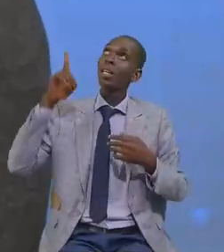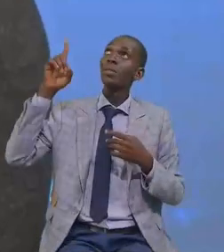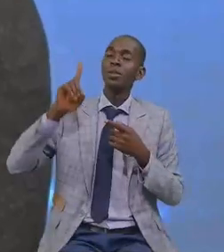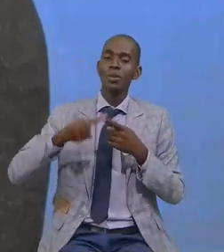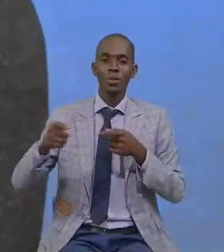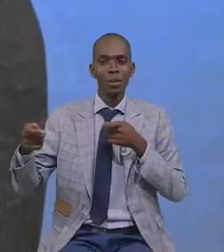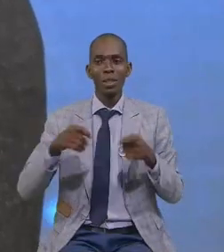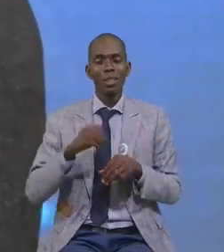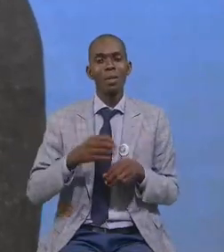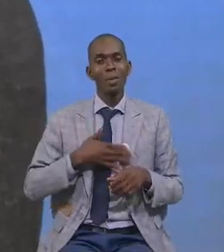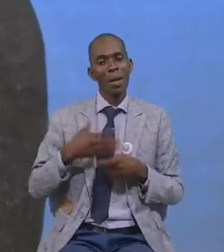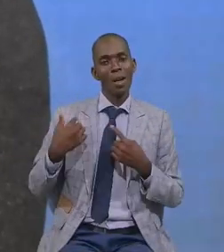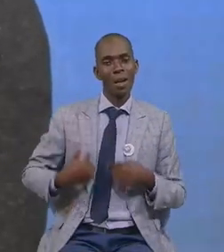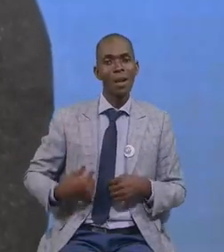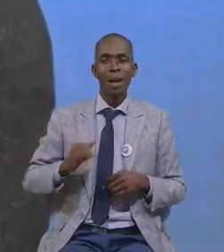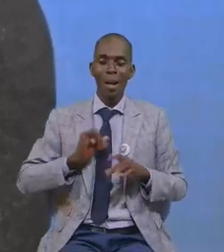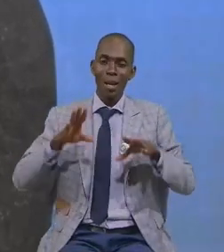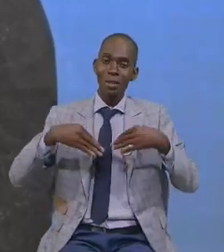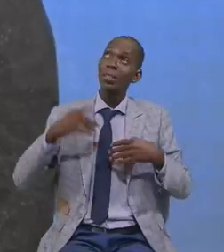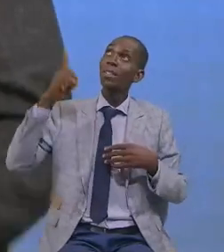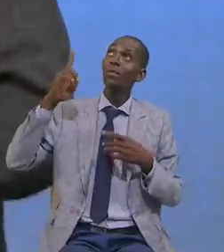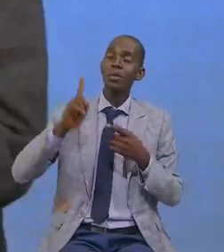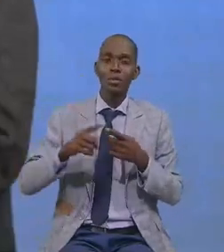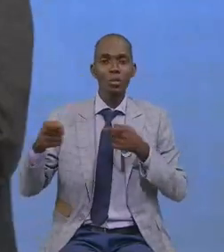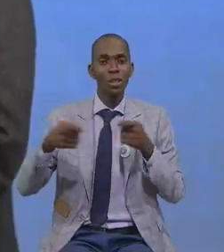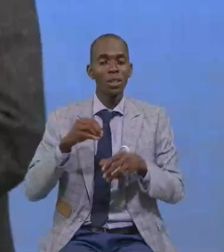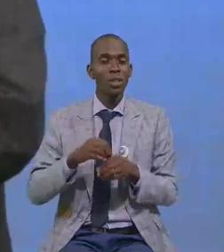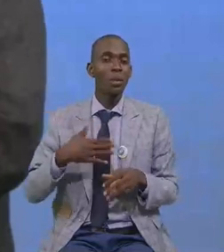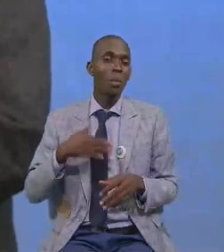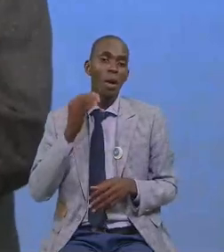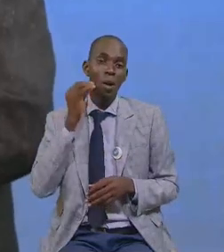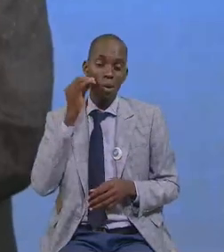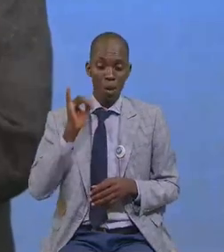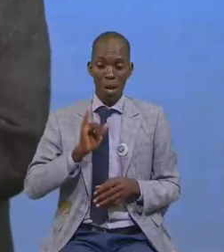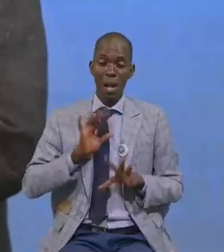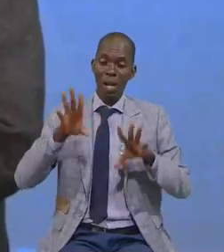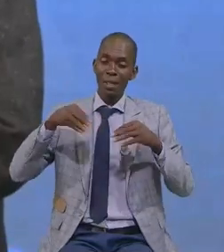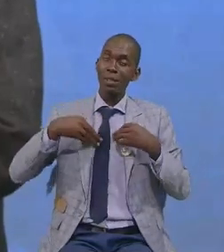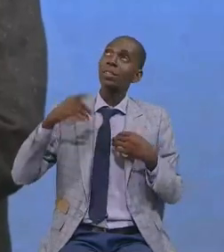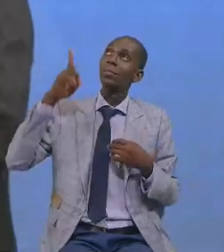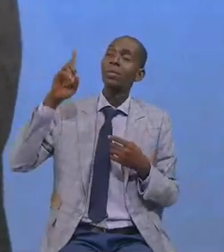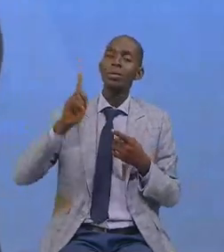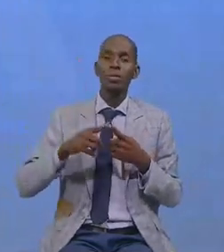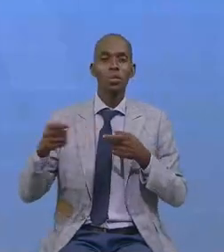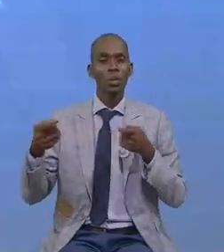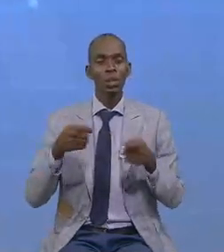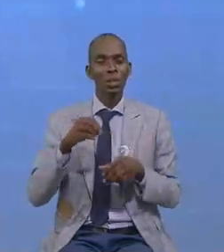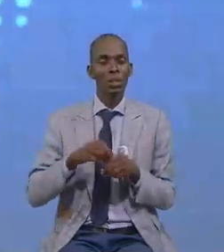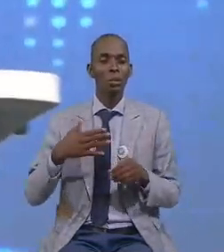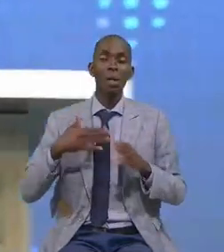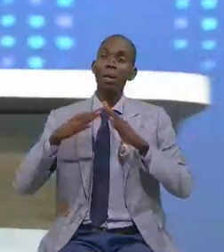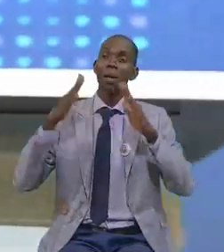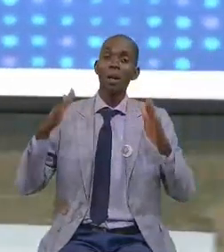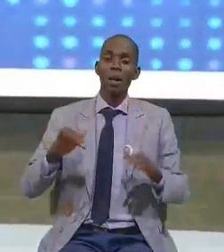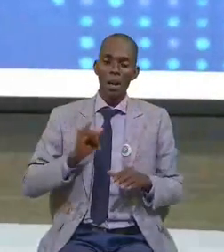je l'accepte à régner dans mon cœur, à régner dans ma demeure, je l'accepte à régner dans mon habitation,